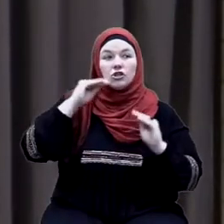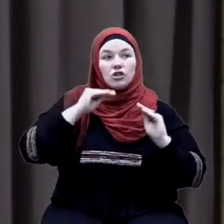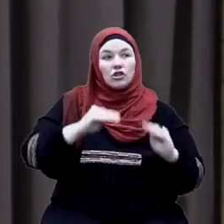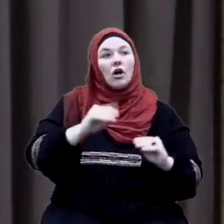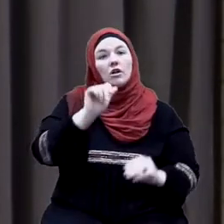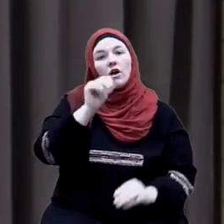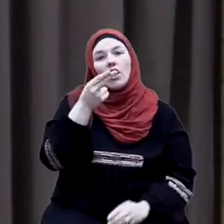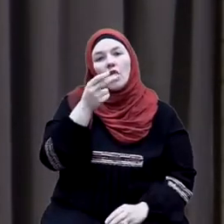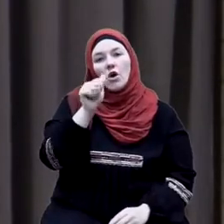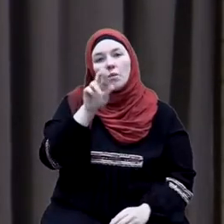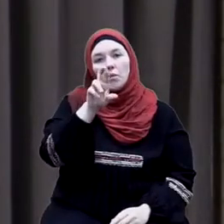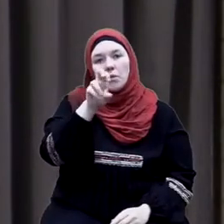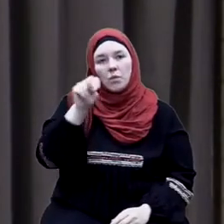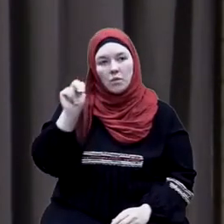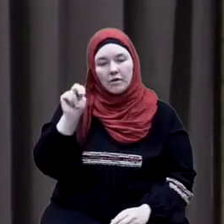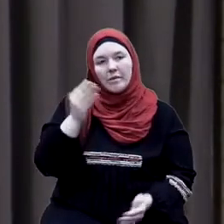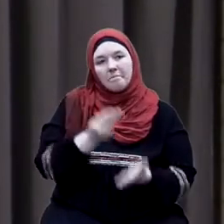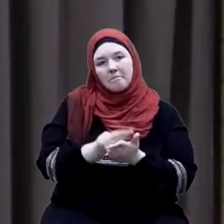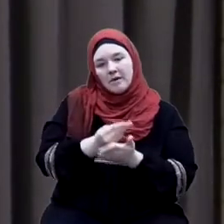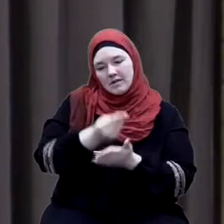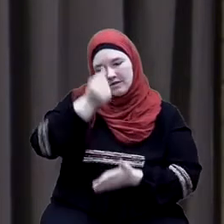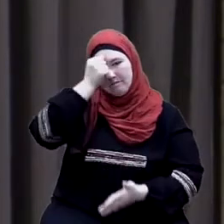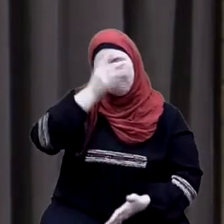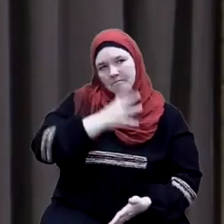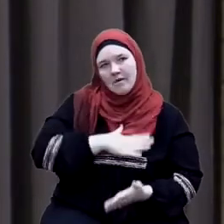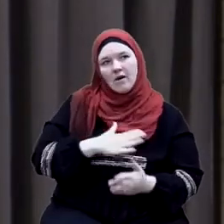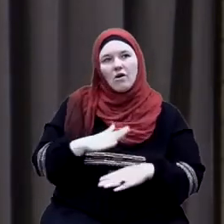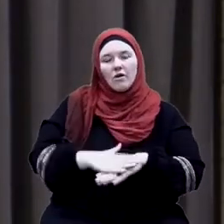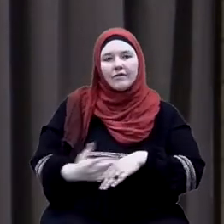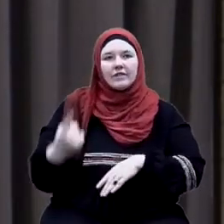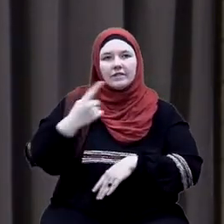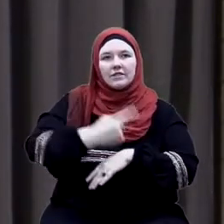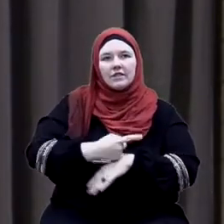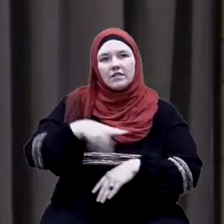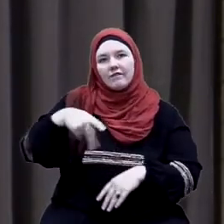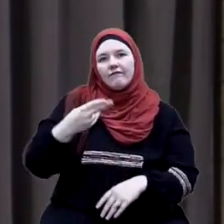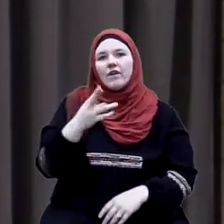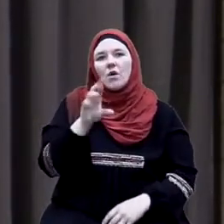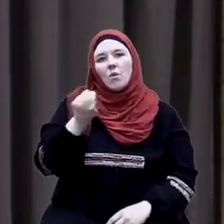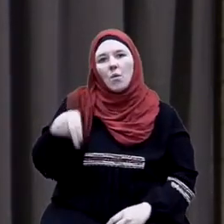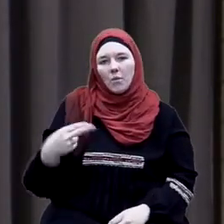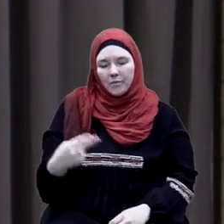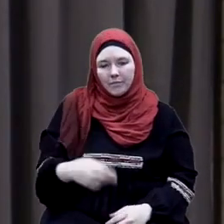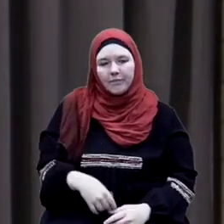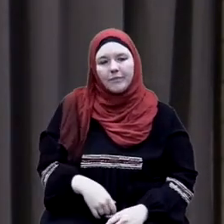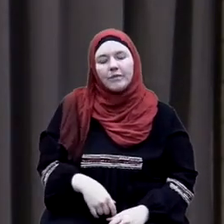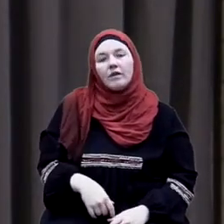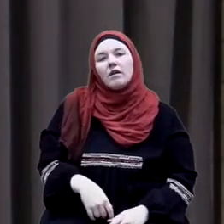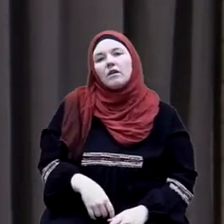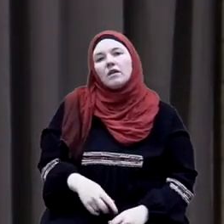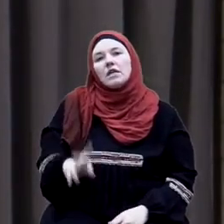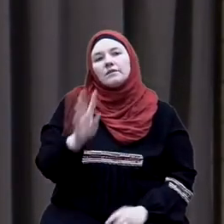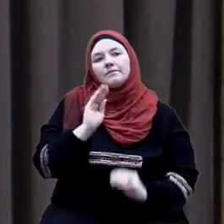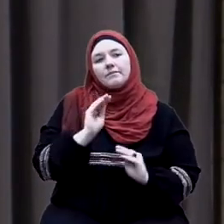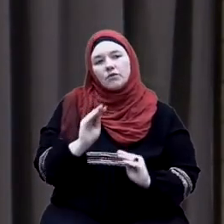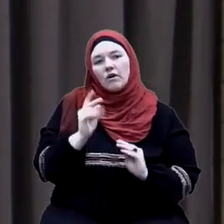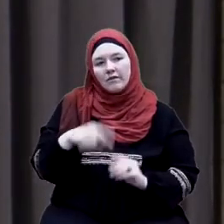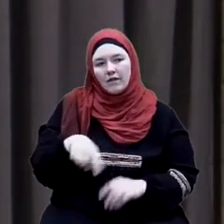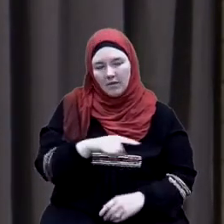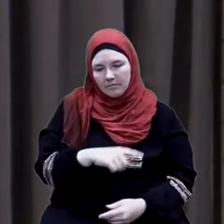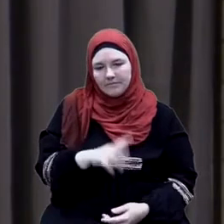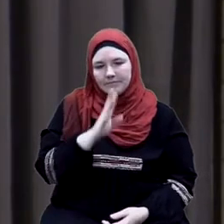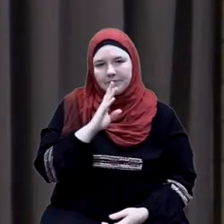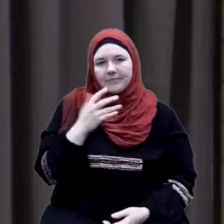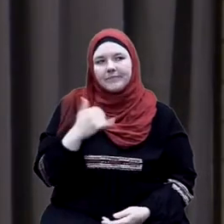Qarun, the money man on the days of Pharaoh, that وَابْتَغِ فِيمَا